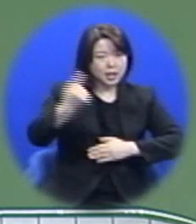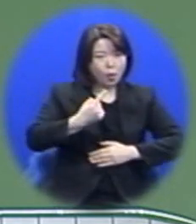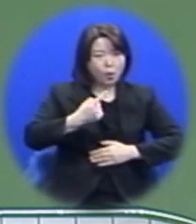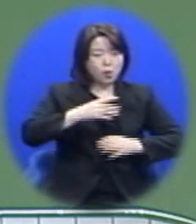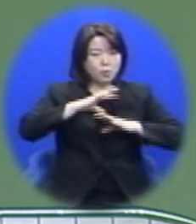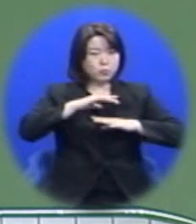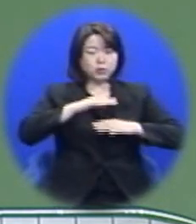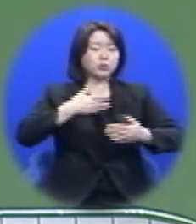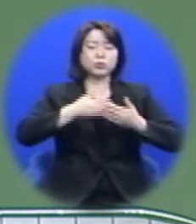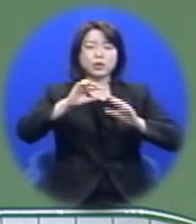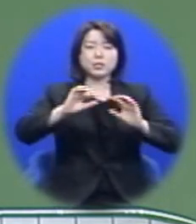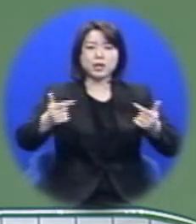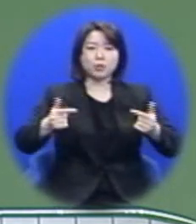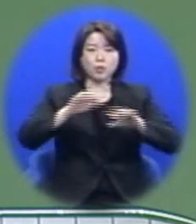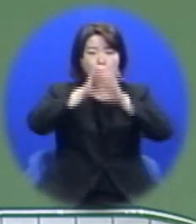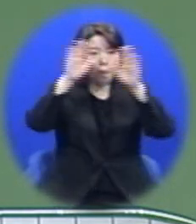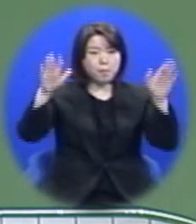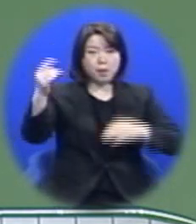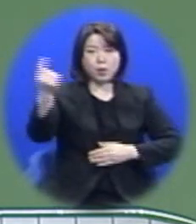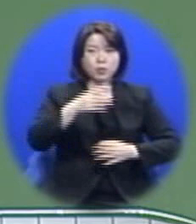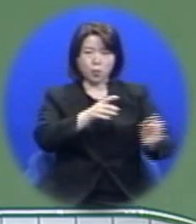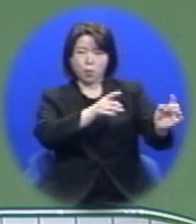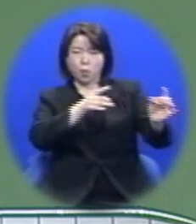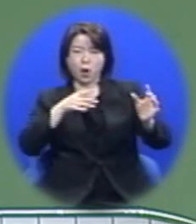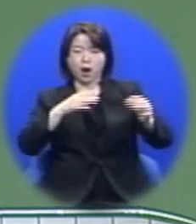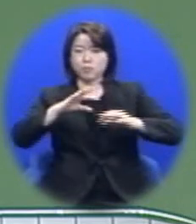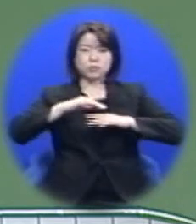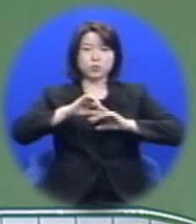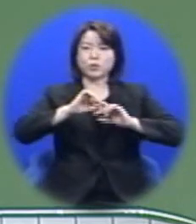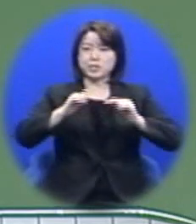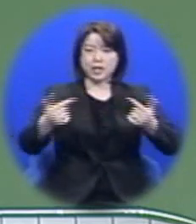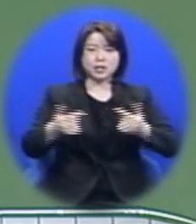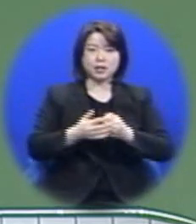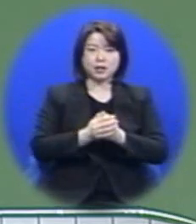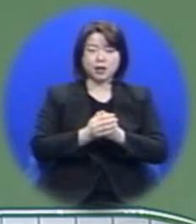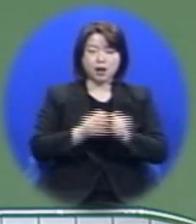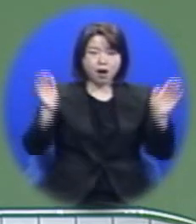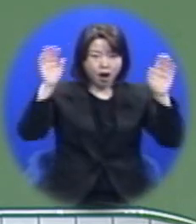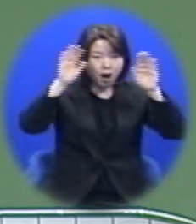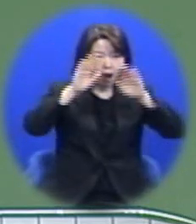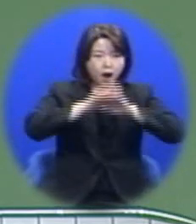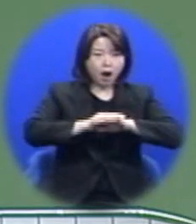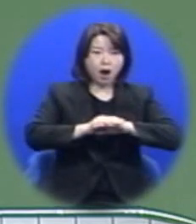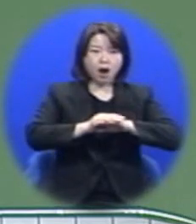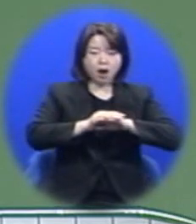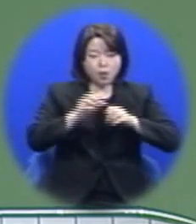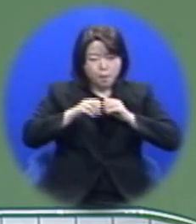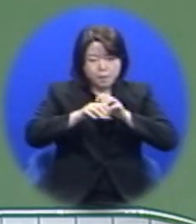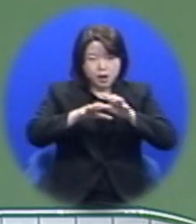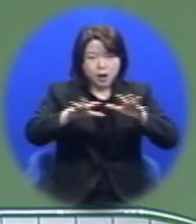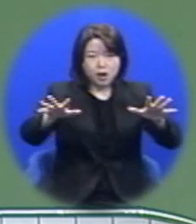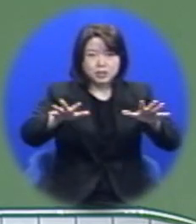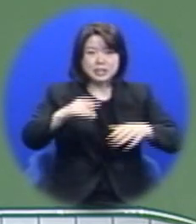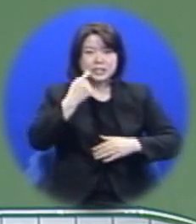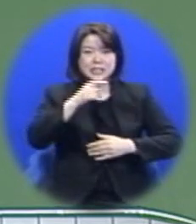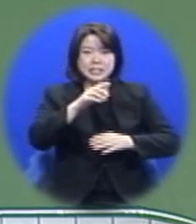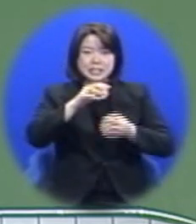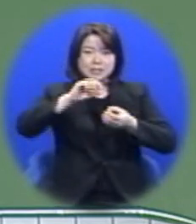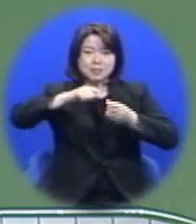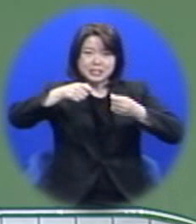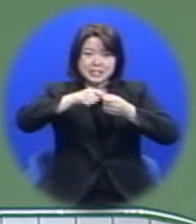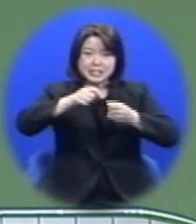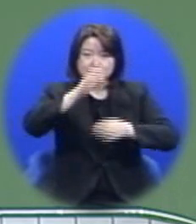않고 낮에 날아드는 화살을 무서워하지 않겠다. 흑암을 틈타서 퍼지는 연병과 백주에